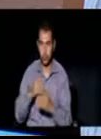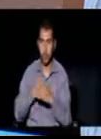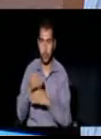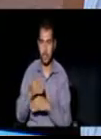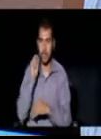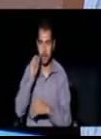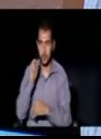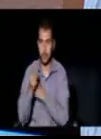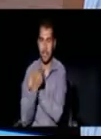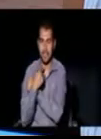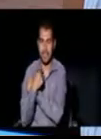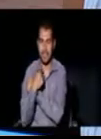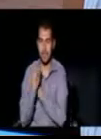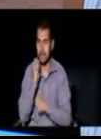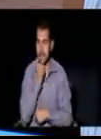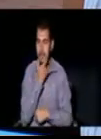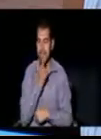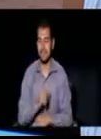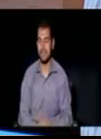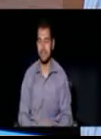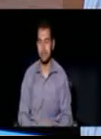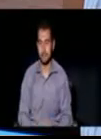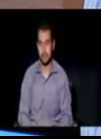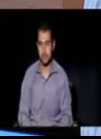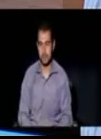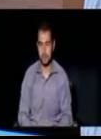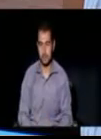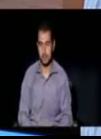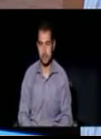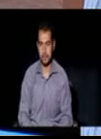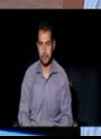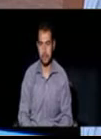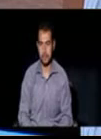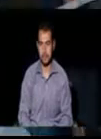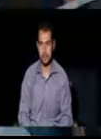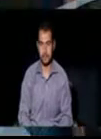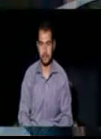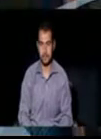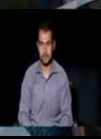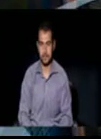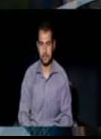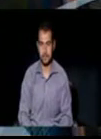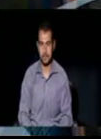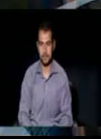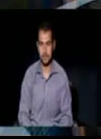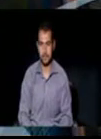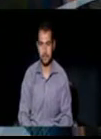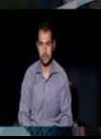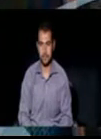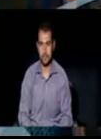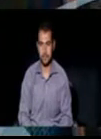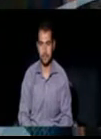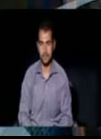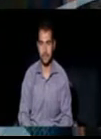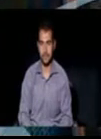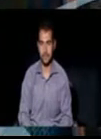ايدي بتتكلم بالعربي، نخش وان شاء الله هم يعملوا كورسات للحاجات دي. يشرفوا. في تفاعل يا قمر من